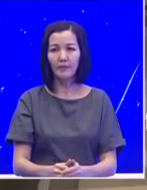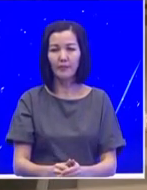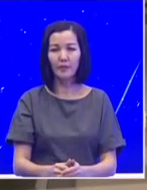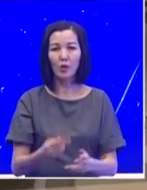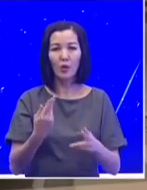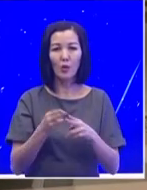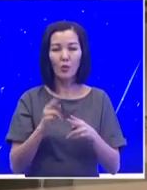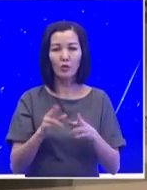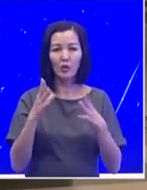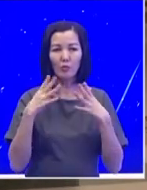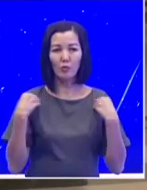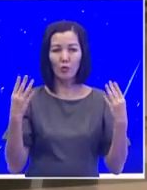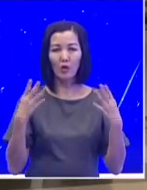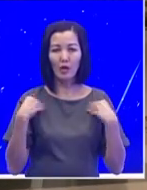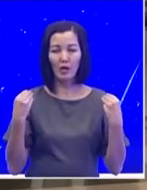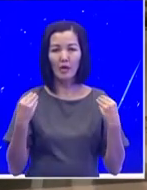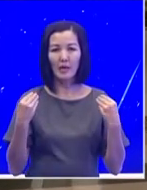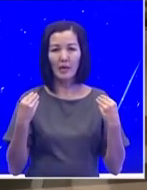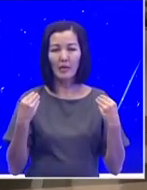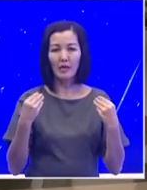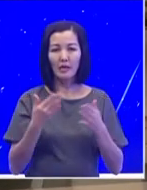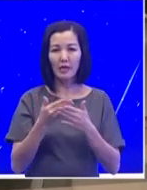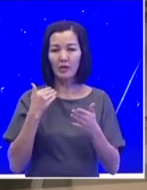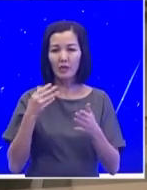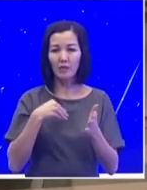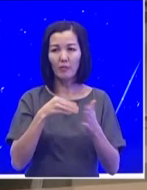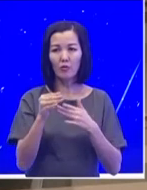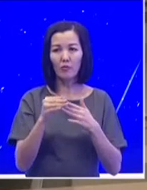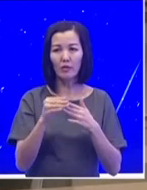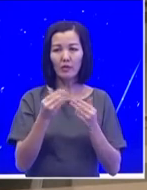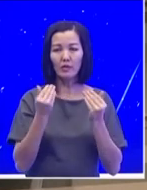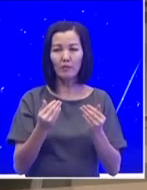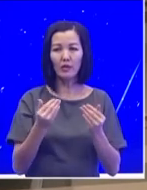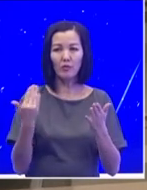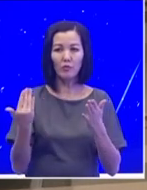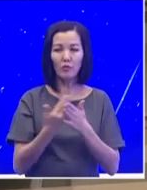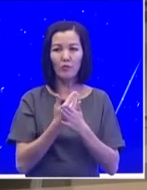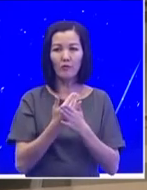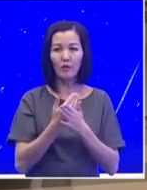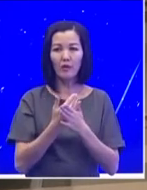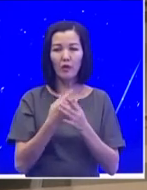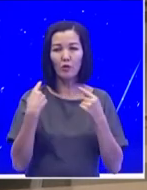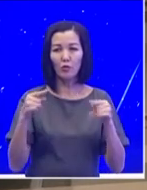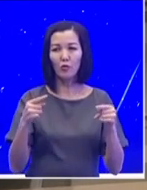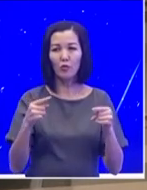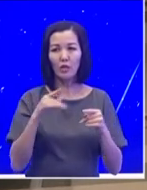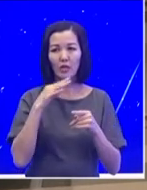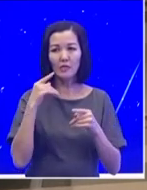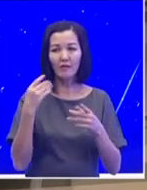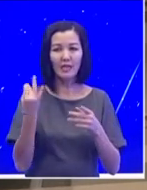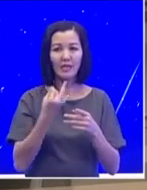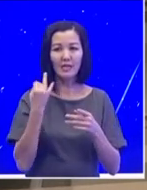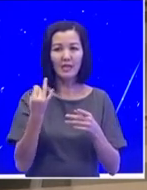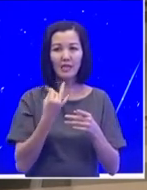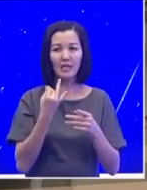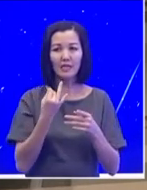Очень много меховых изделий на ярмарке. И раньше я здесь покупала себе шубу. Теперь появились новые фасоны. И цвет интересный. Такая